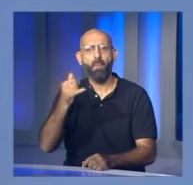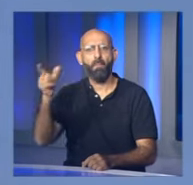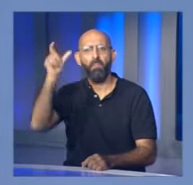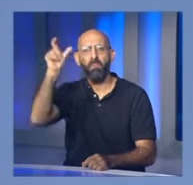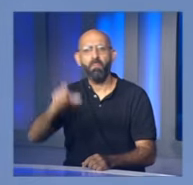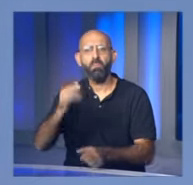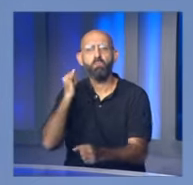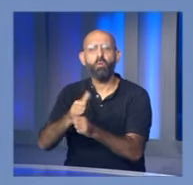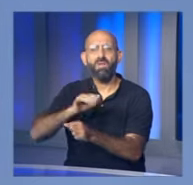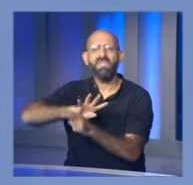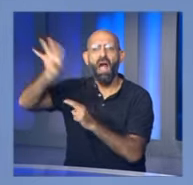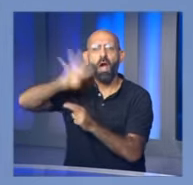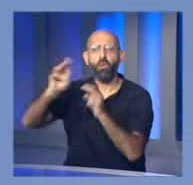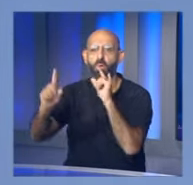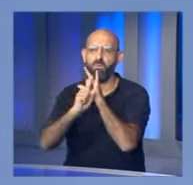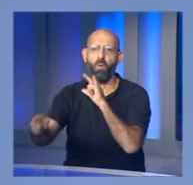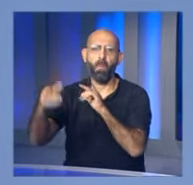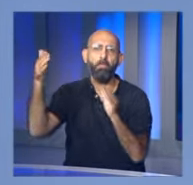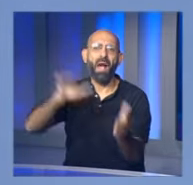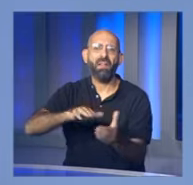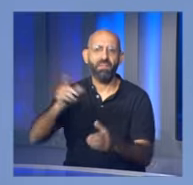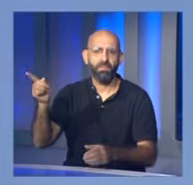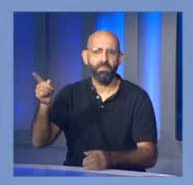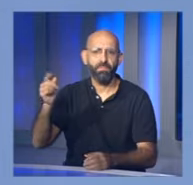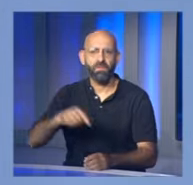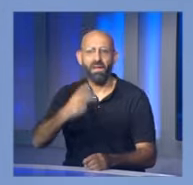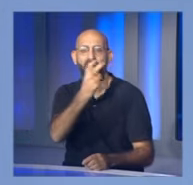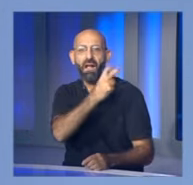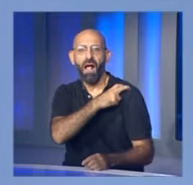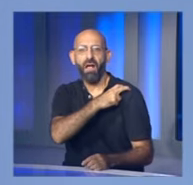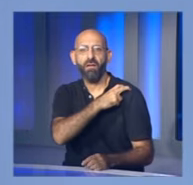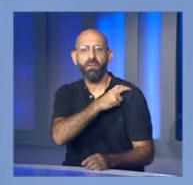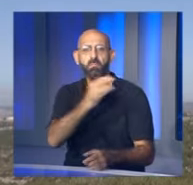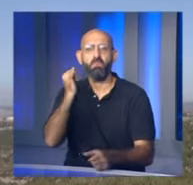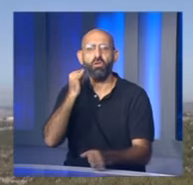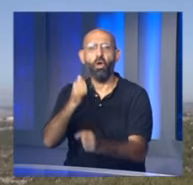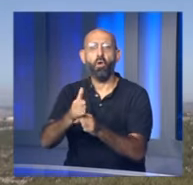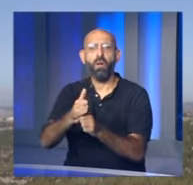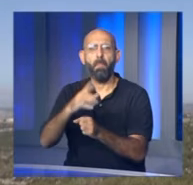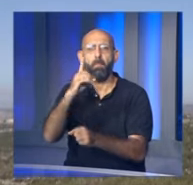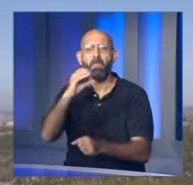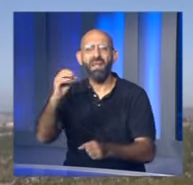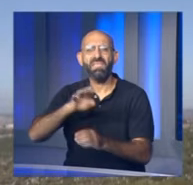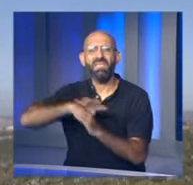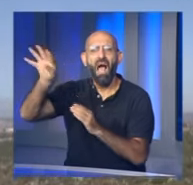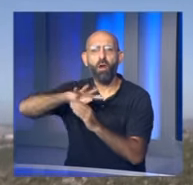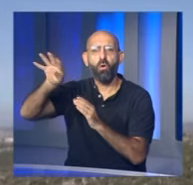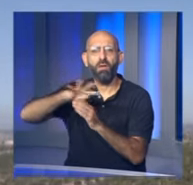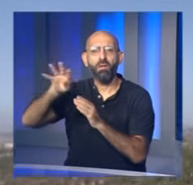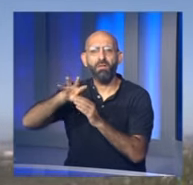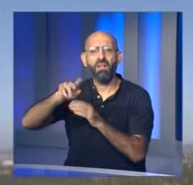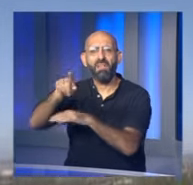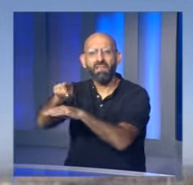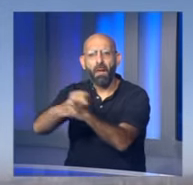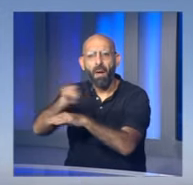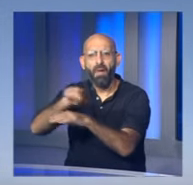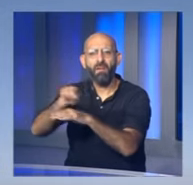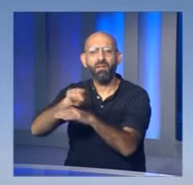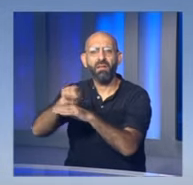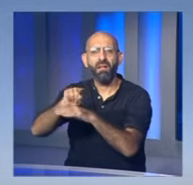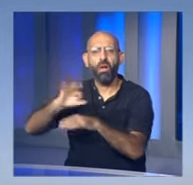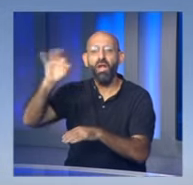للدروع بحزب الله في ميس الجبل محمد علي حمدان واحمد مصطفى الحاج علي قائد جبهه حوله المسؤول عن